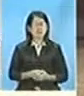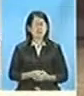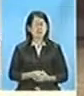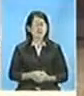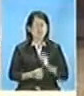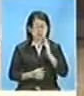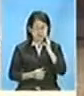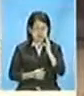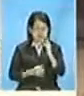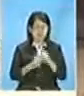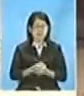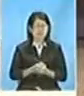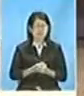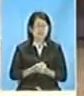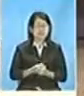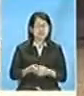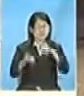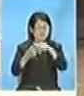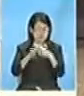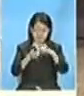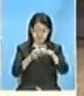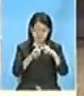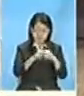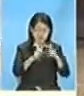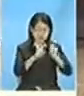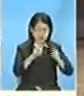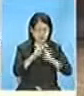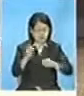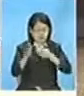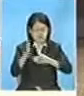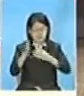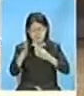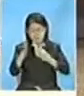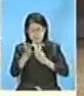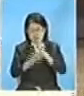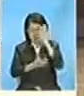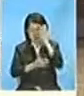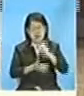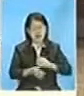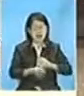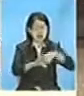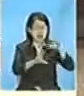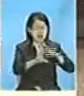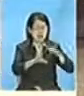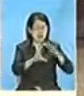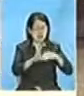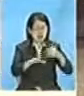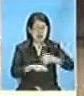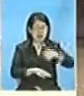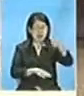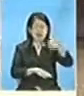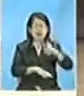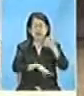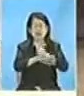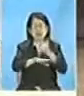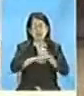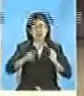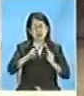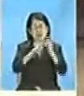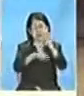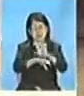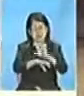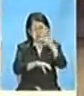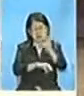จนกระทั่งสามารถฟันฝ่าต่ออุปสรรคทั้งหลายทั้งปวงเข้ารับราชการในกระทรวงมหาดไทยและก็ไปสู่ตำแหน่งผู้ว่าการจังหวัด